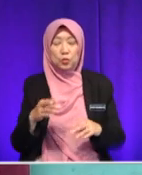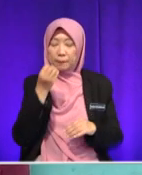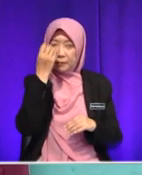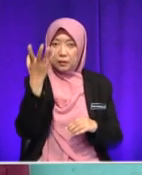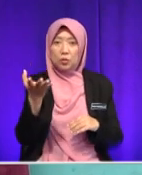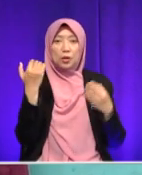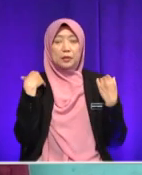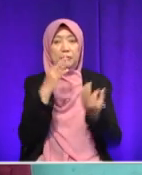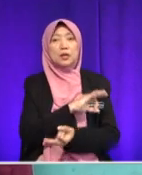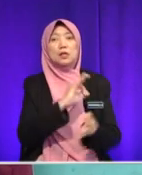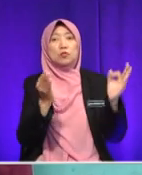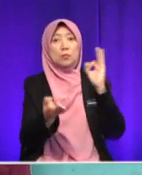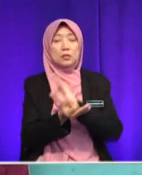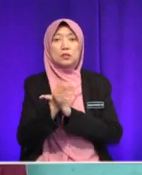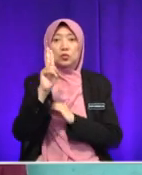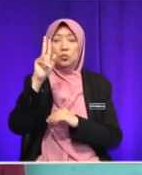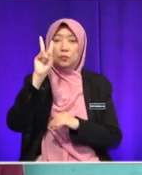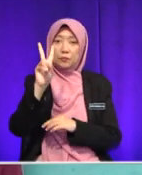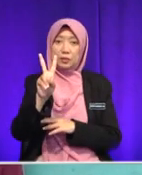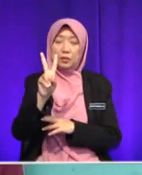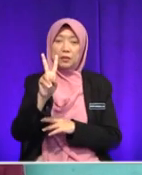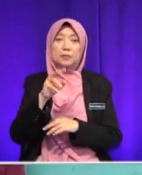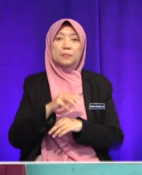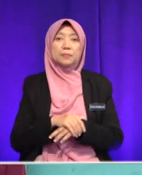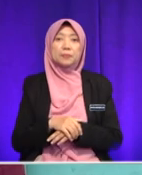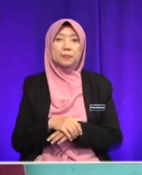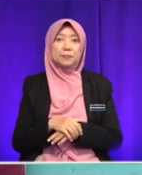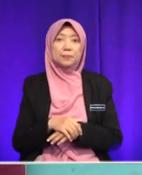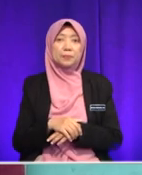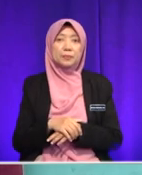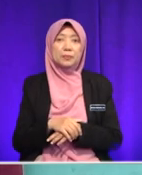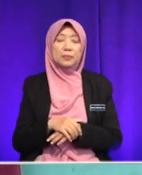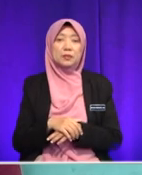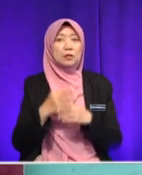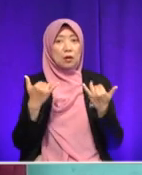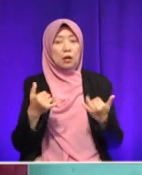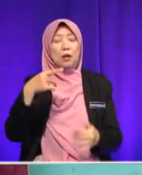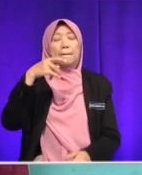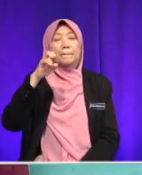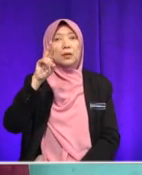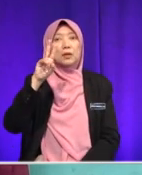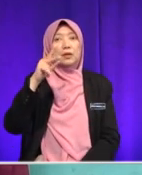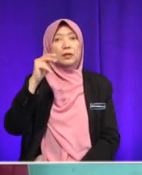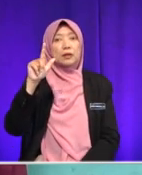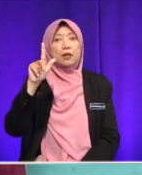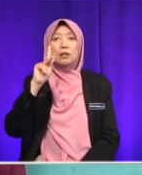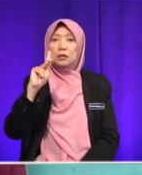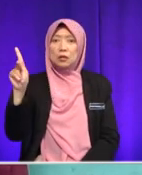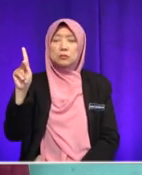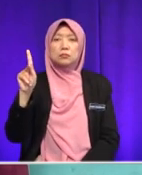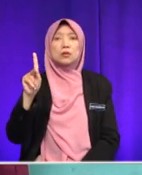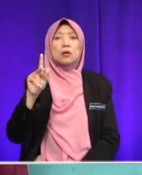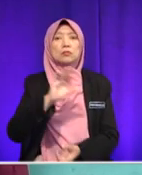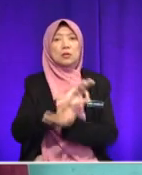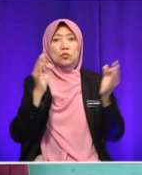ada transformasi UV, gabungan transformasi UV. Okey, perihalkan transformasi U. Sebenarnya